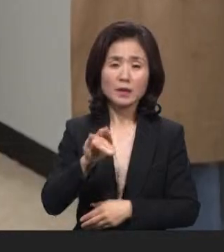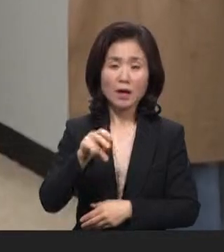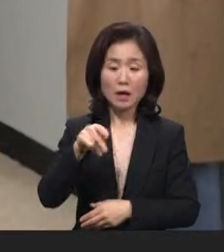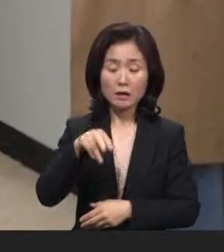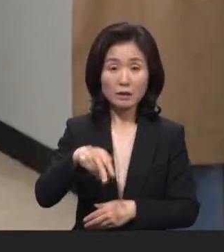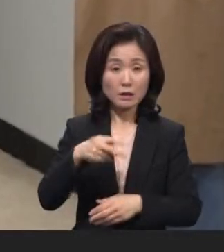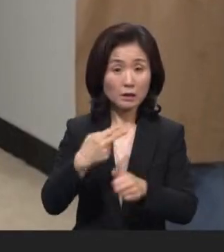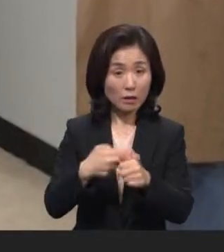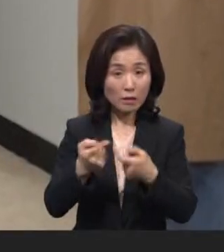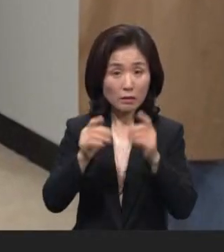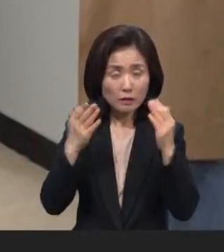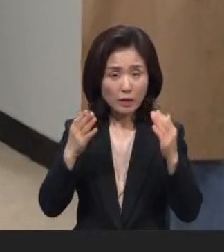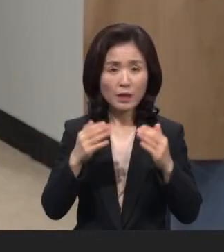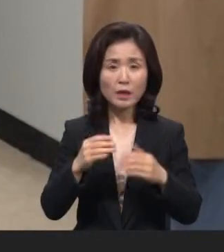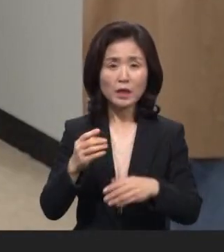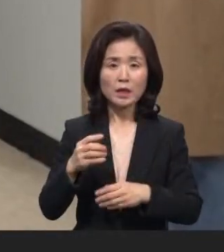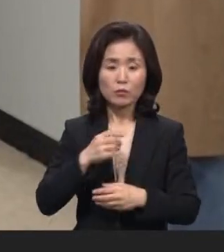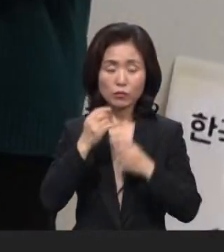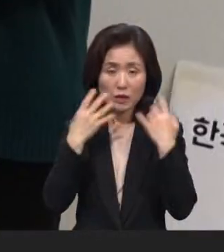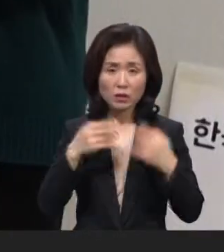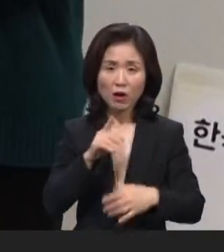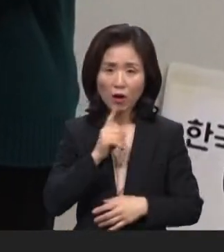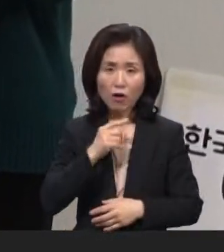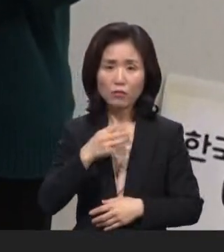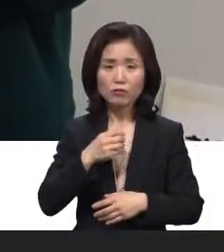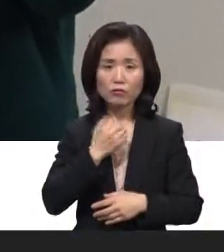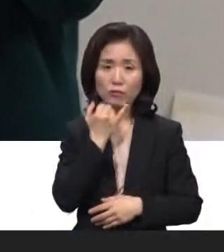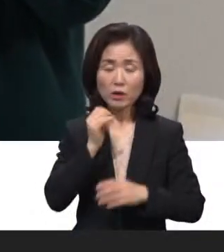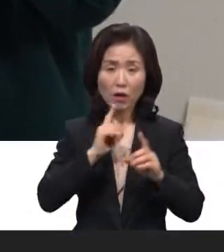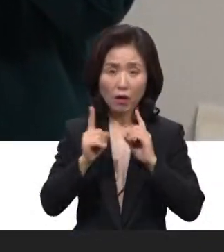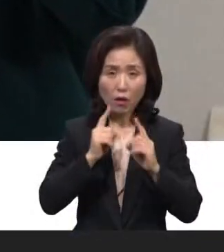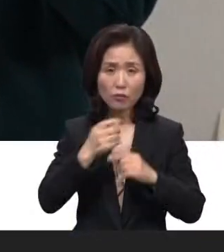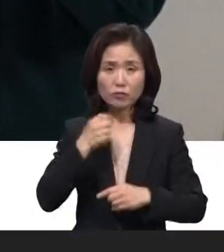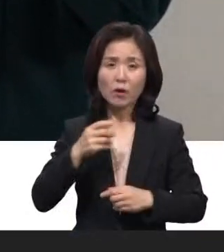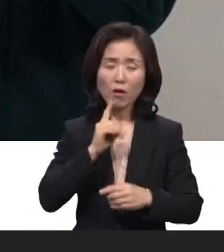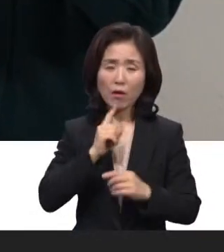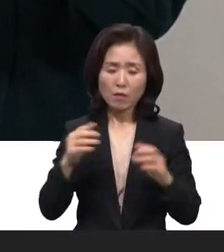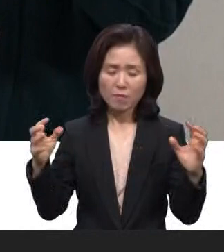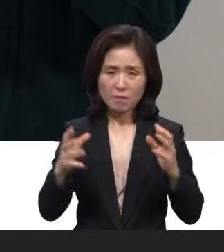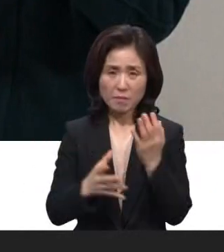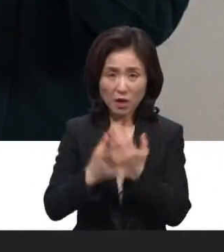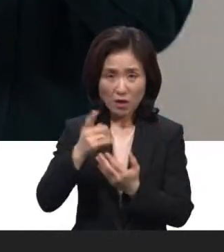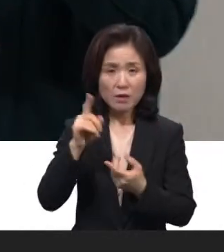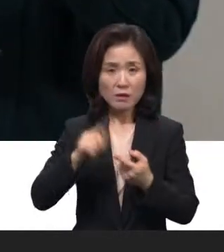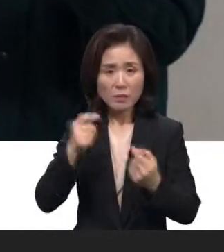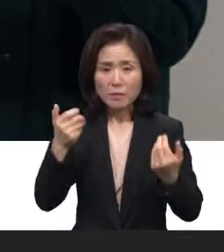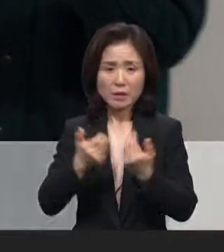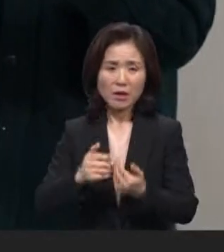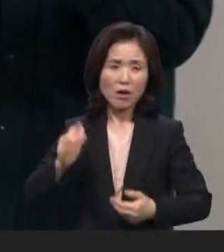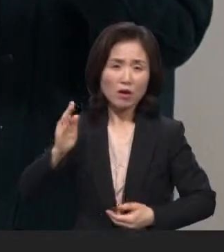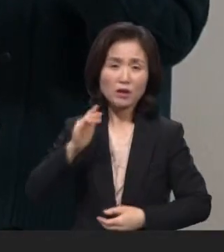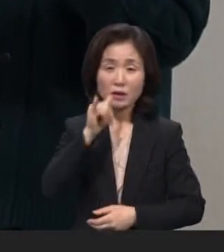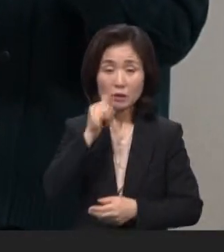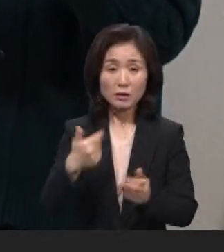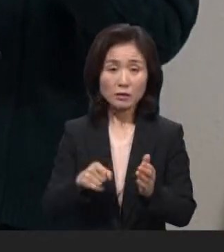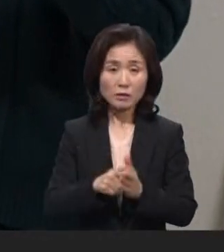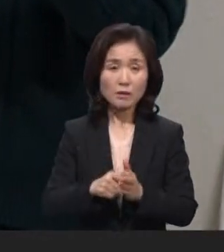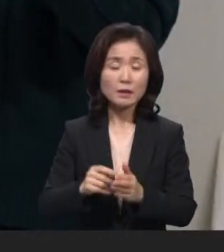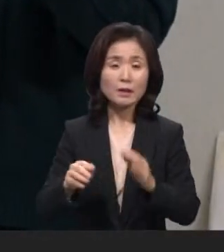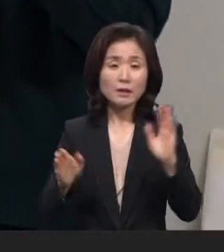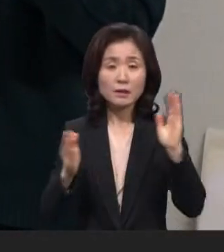통폐합안에 반대하는 목소리를 내기 위해서입니다. 학생이건 반영한 학과체제 보장하라!